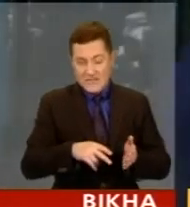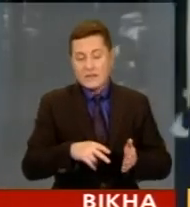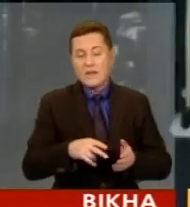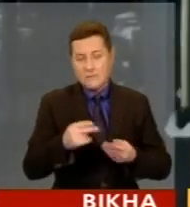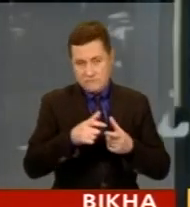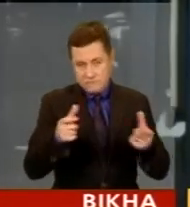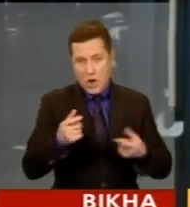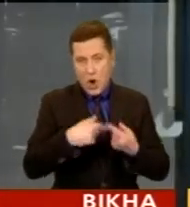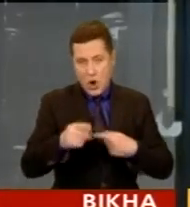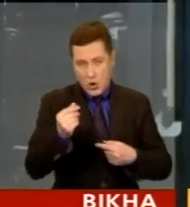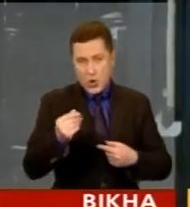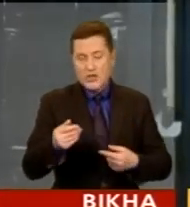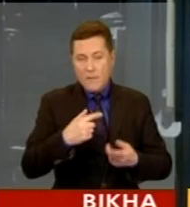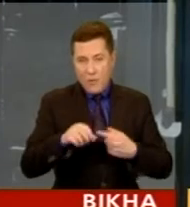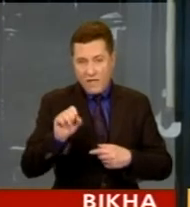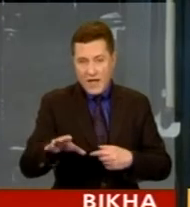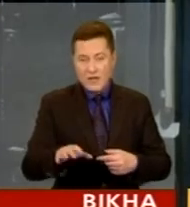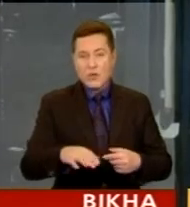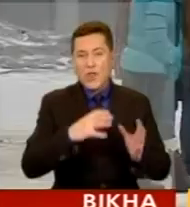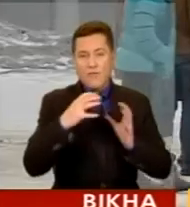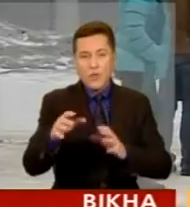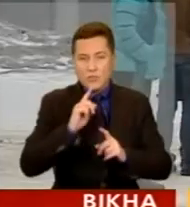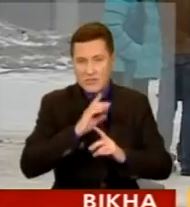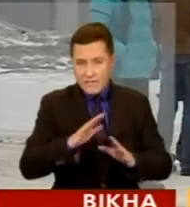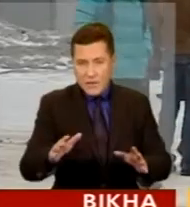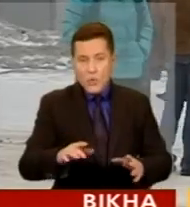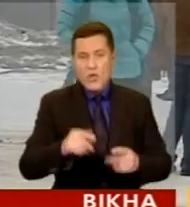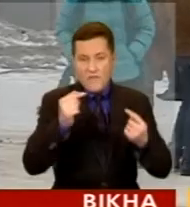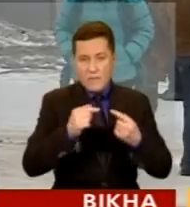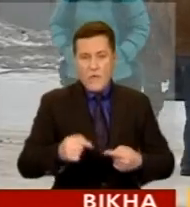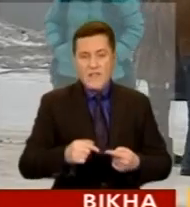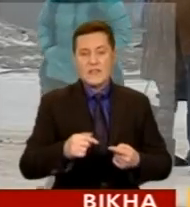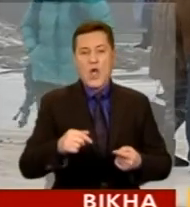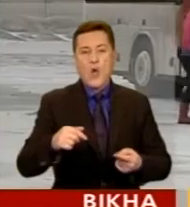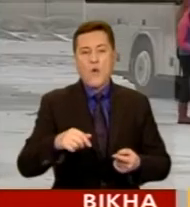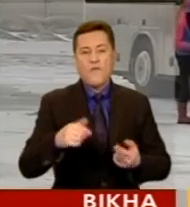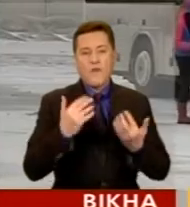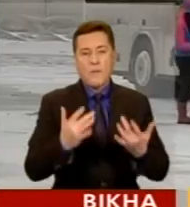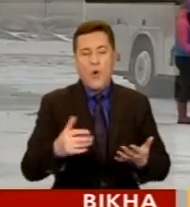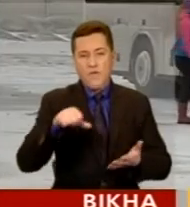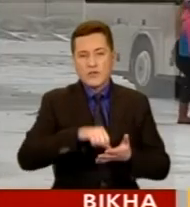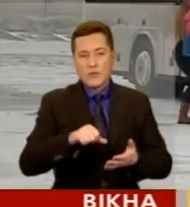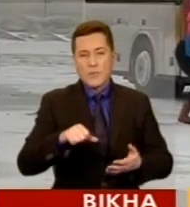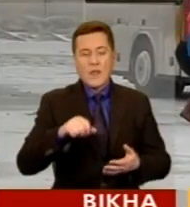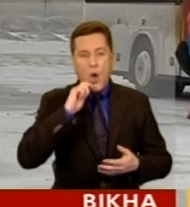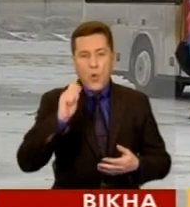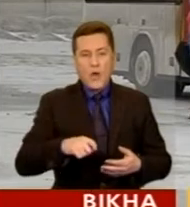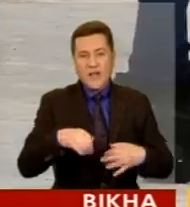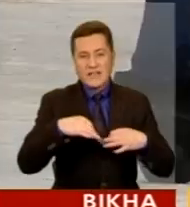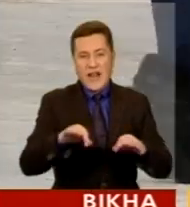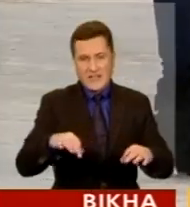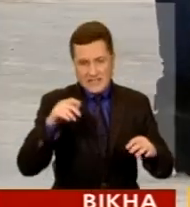Окрім потягів, до Криму не їздитимуть і автобуси. З відповідною вимогою виступила Укртрансінспекція.